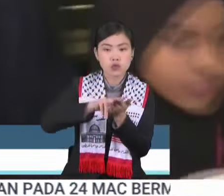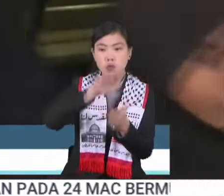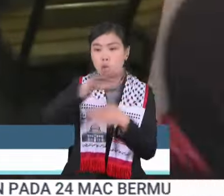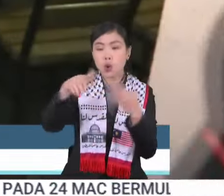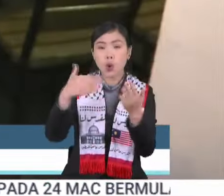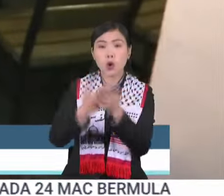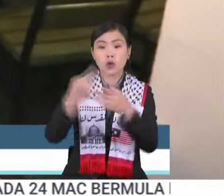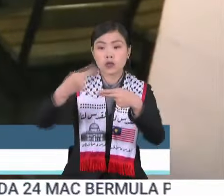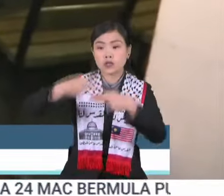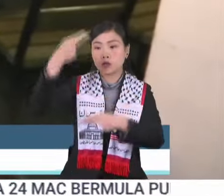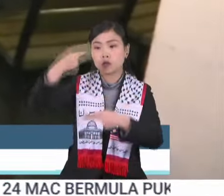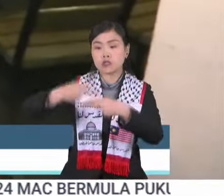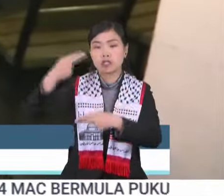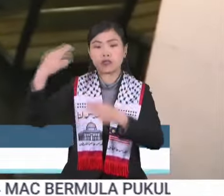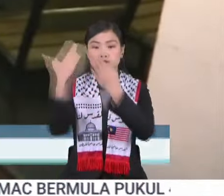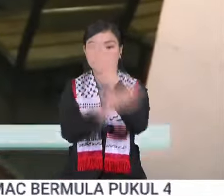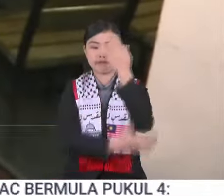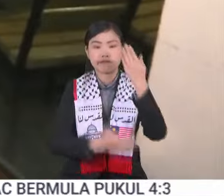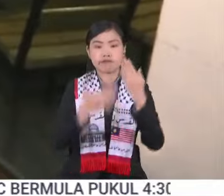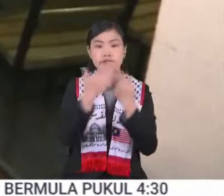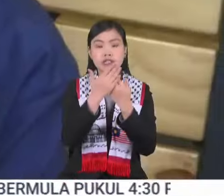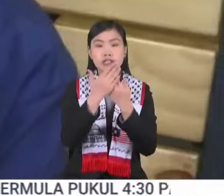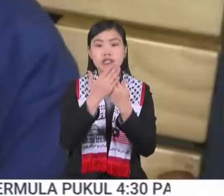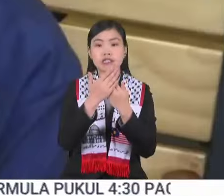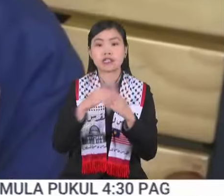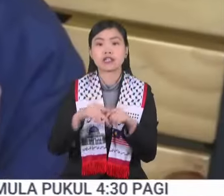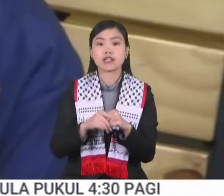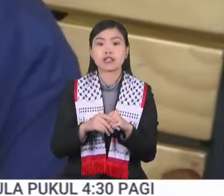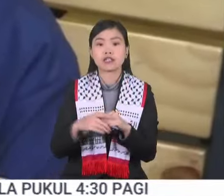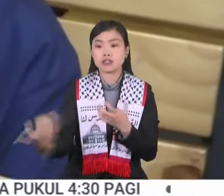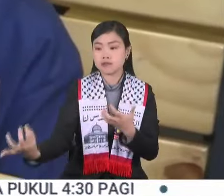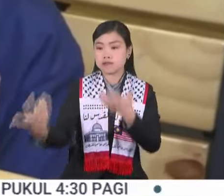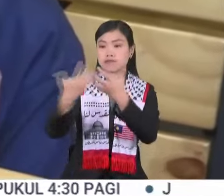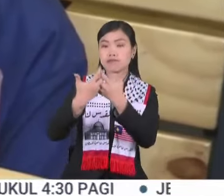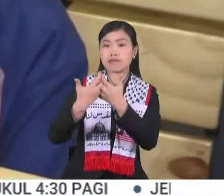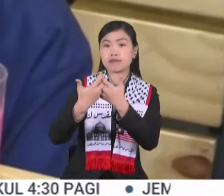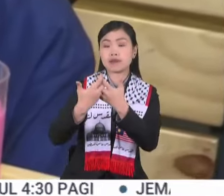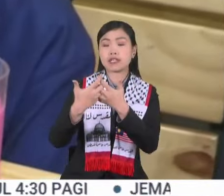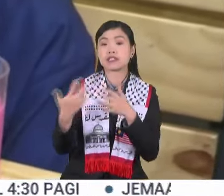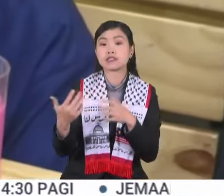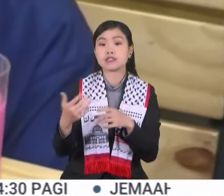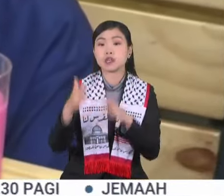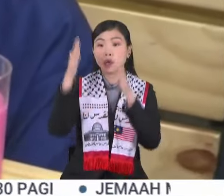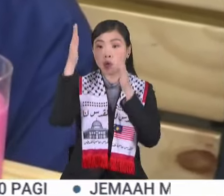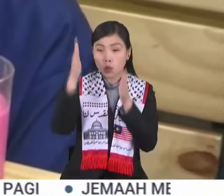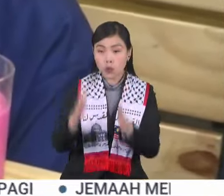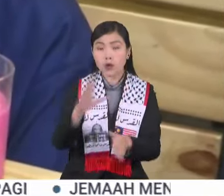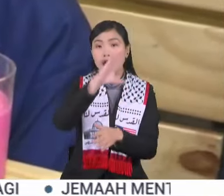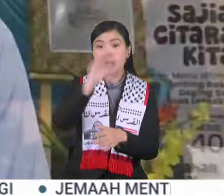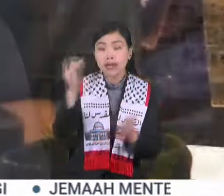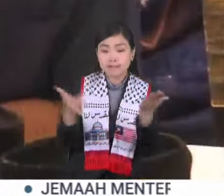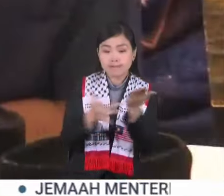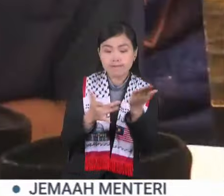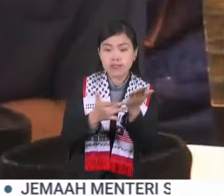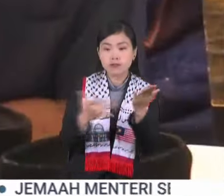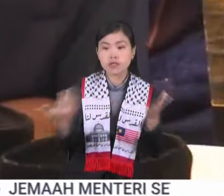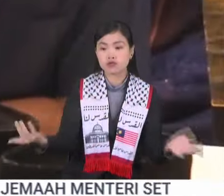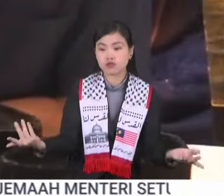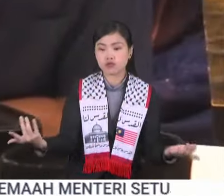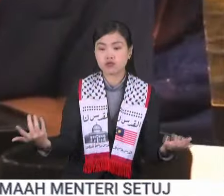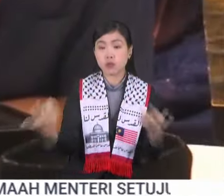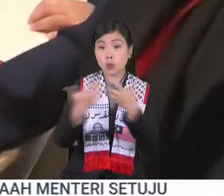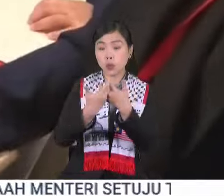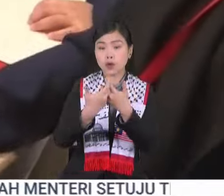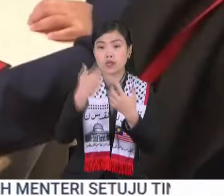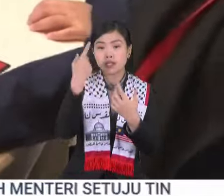seri Malaysia di negara ini ia dari segi cita rasa pelanggan serta teknologi agar sentiasa relevan dalam memberi perkhidmatan terbaik